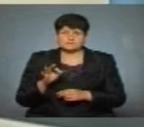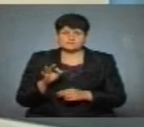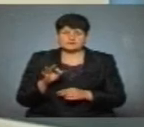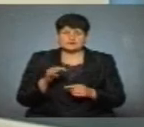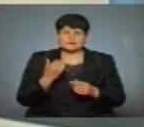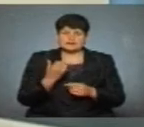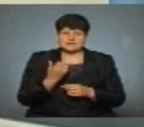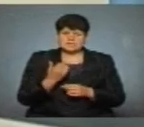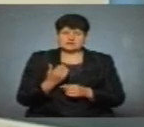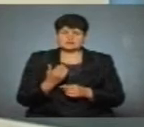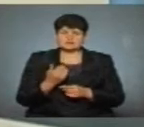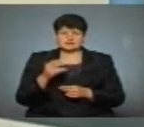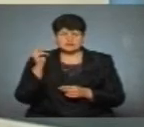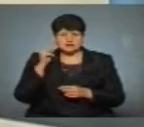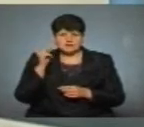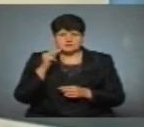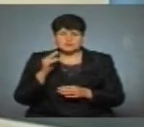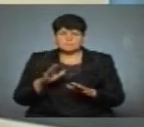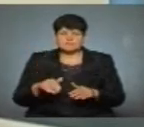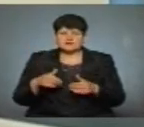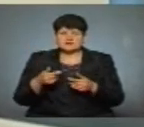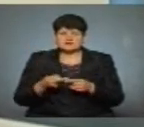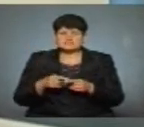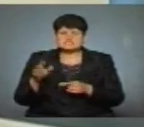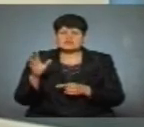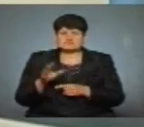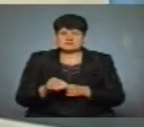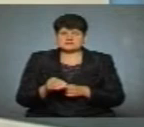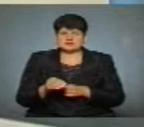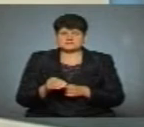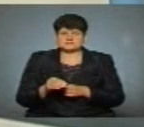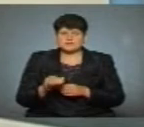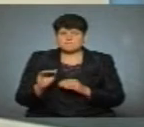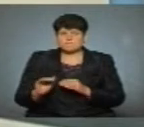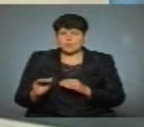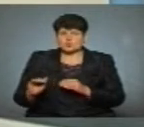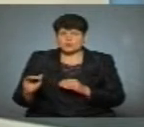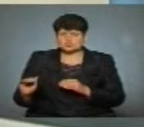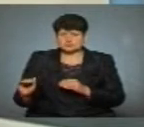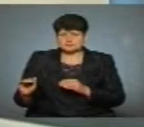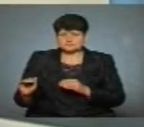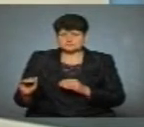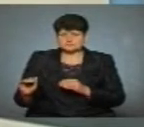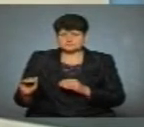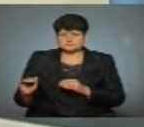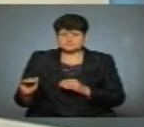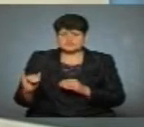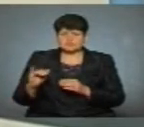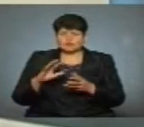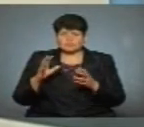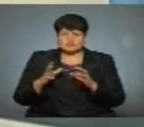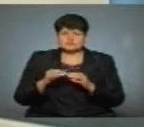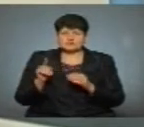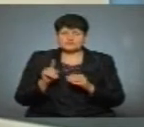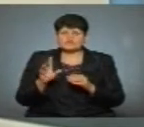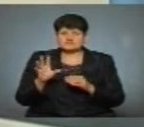і по їхньому, скажімо так, навичках. І передавали це все вже молодшим. І, в принципі, все, що ми